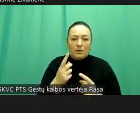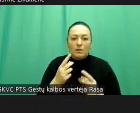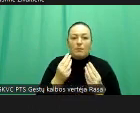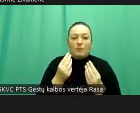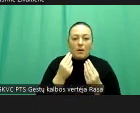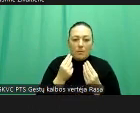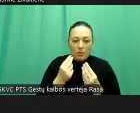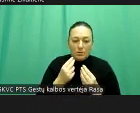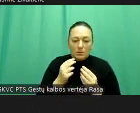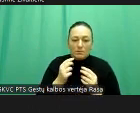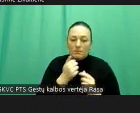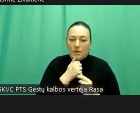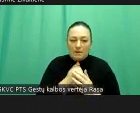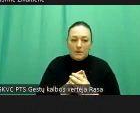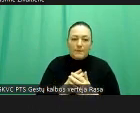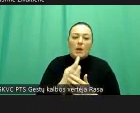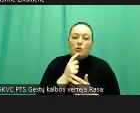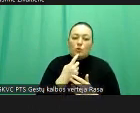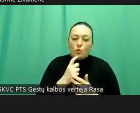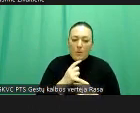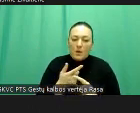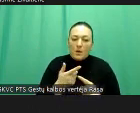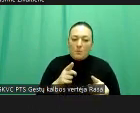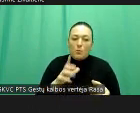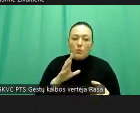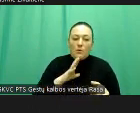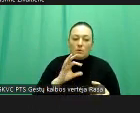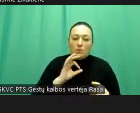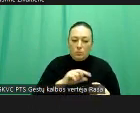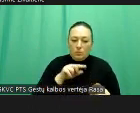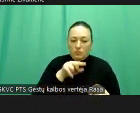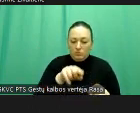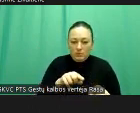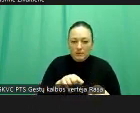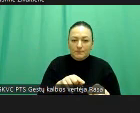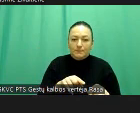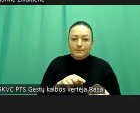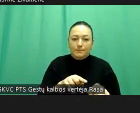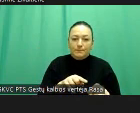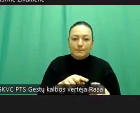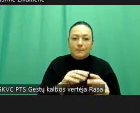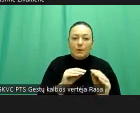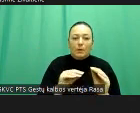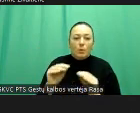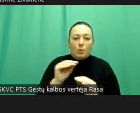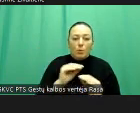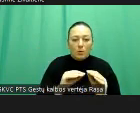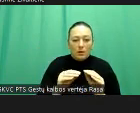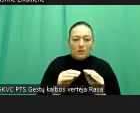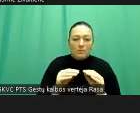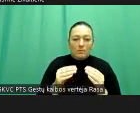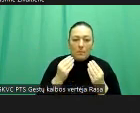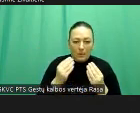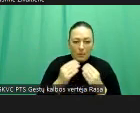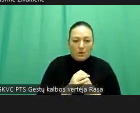temas pavyzdį. Suomija labai pasižymėjo šioje srityje, kuriant tarp dalykiškumą.